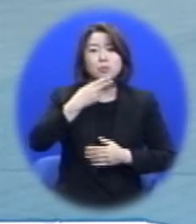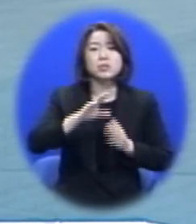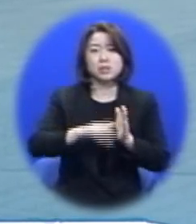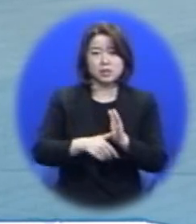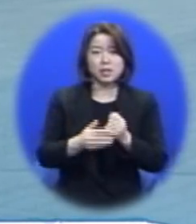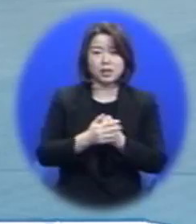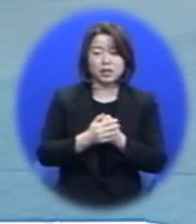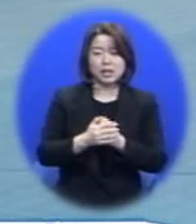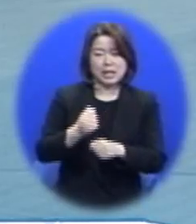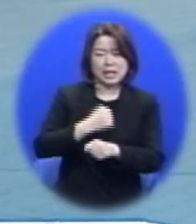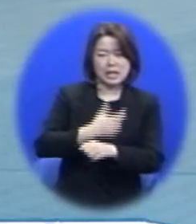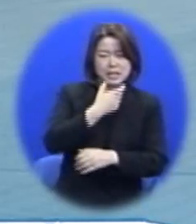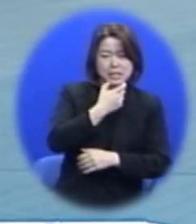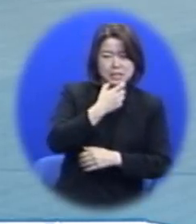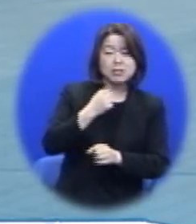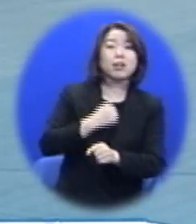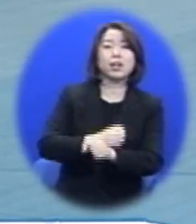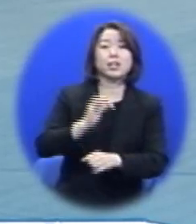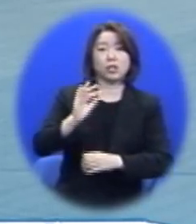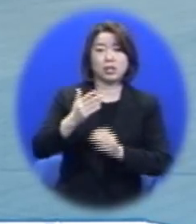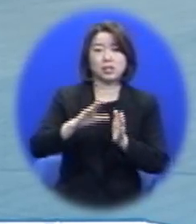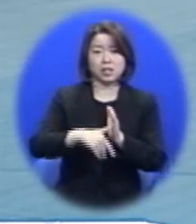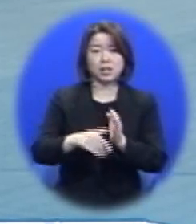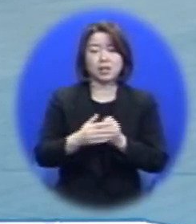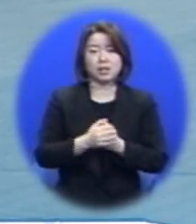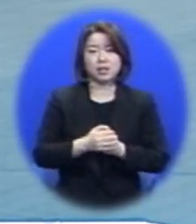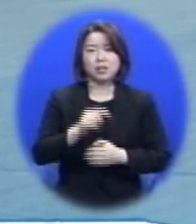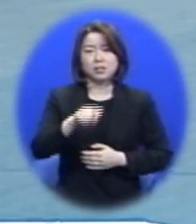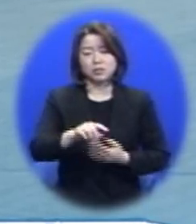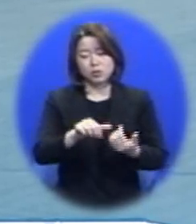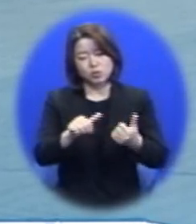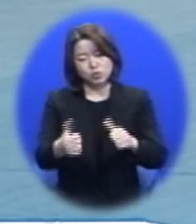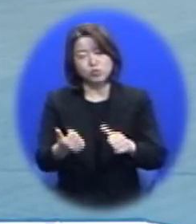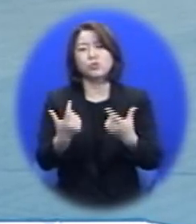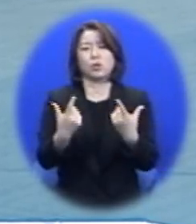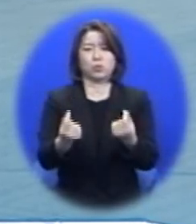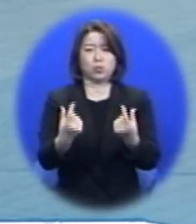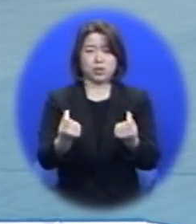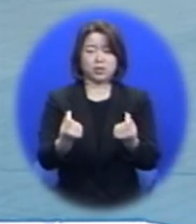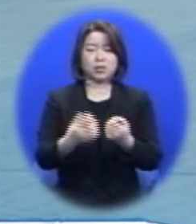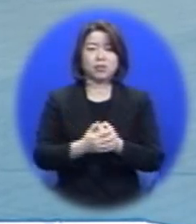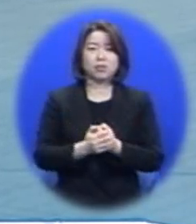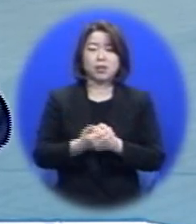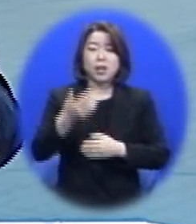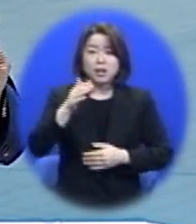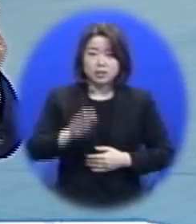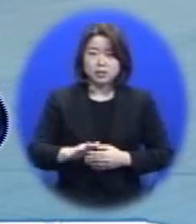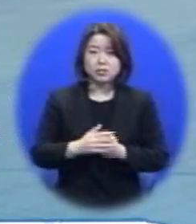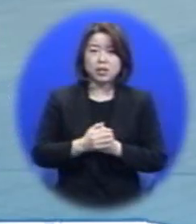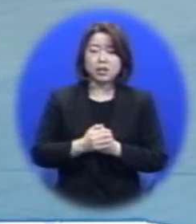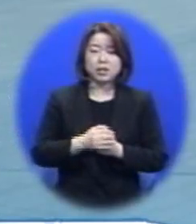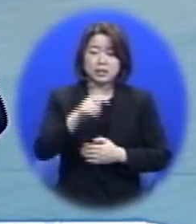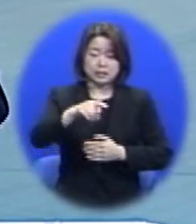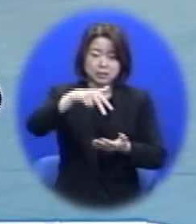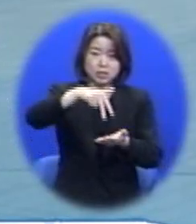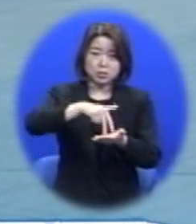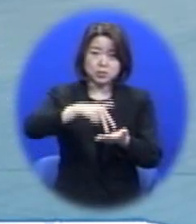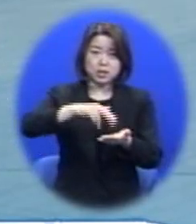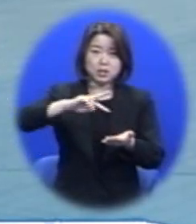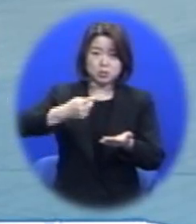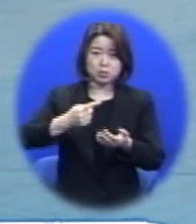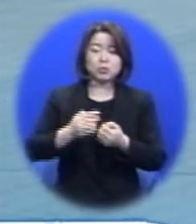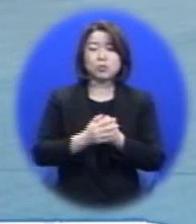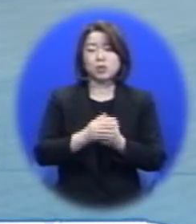하고 싶지 않은 거 해야 될 때, 그게 죽는 것과 같더라. 그러나 그런 형편에서도